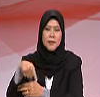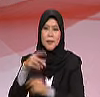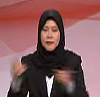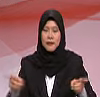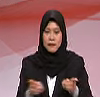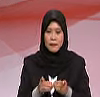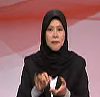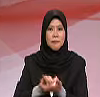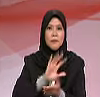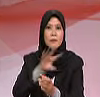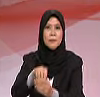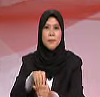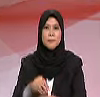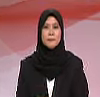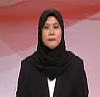daerah terlibat.